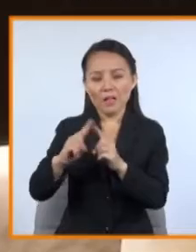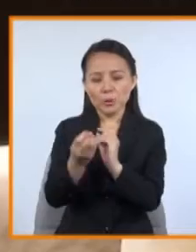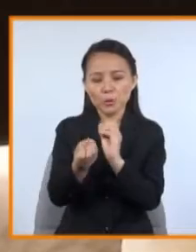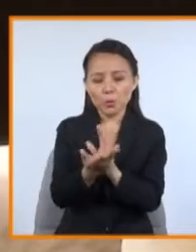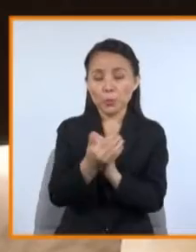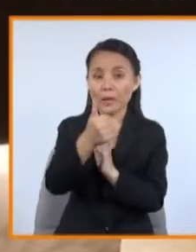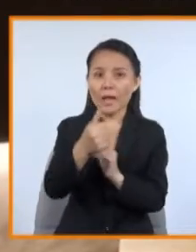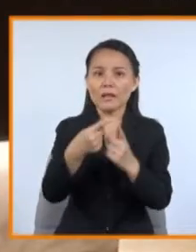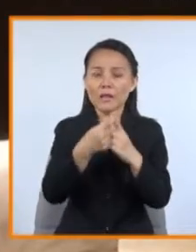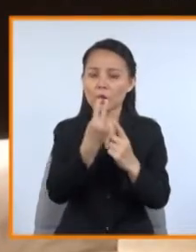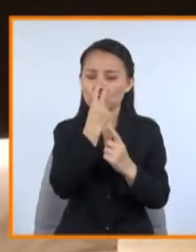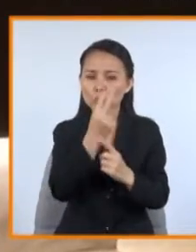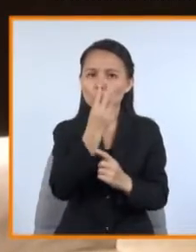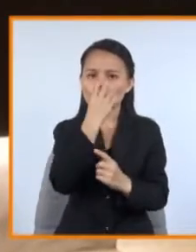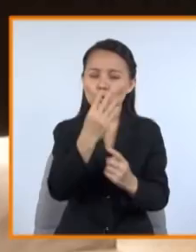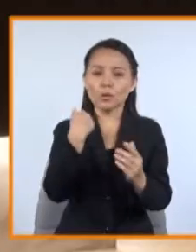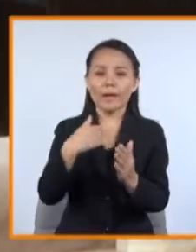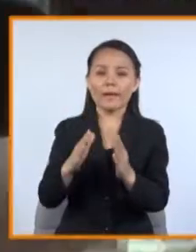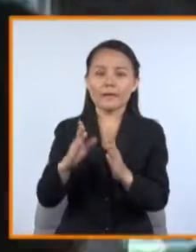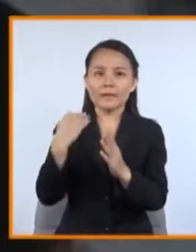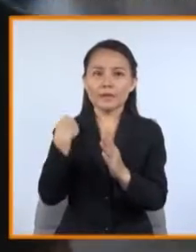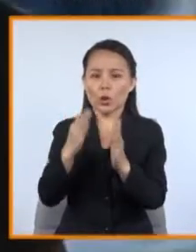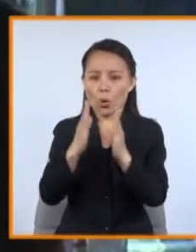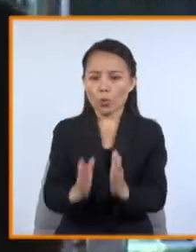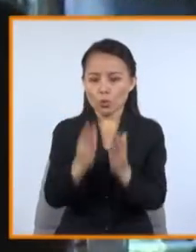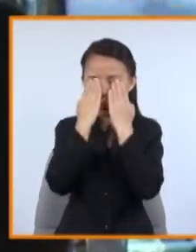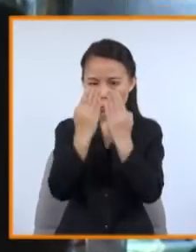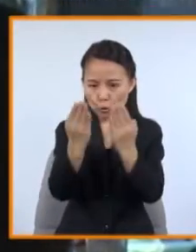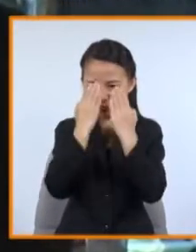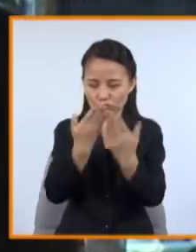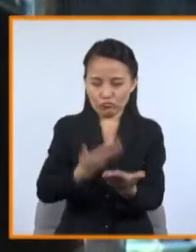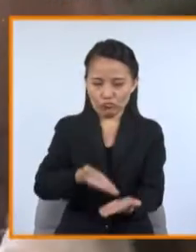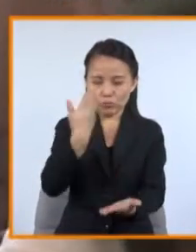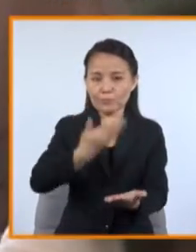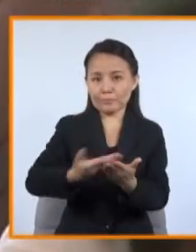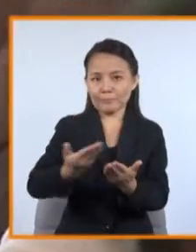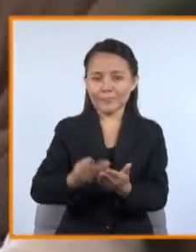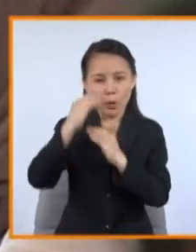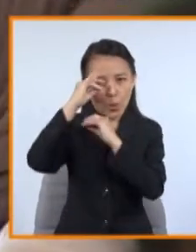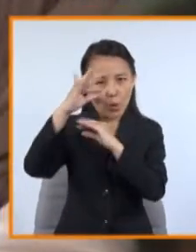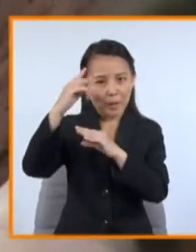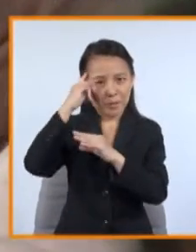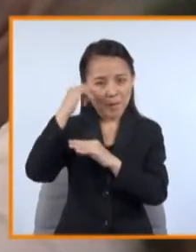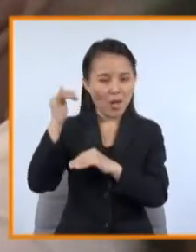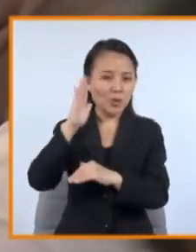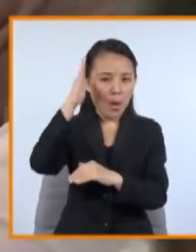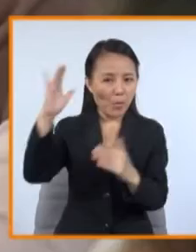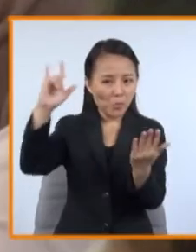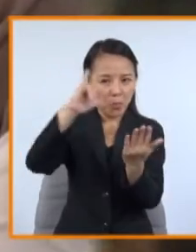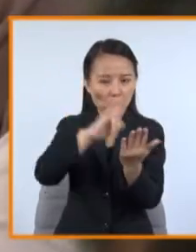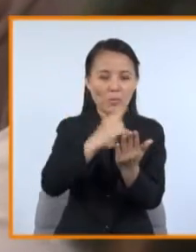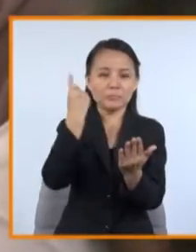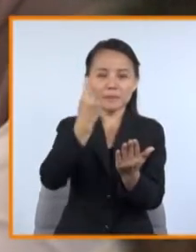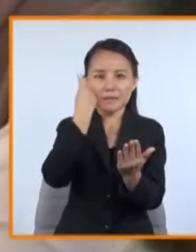เมื่อหันกลับมามองตลาดตะวันออกกลางกลับมีกำลังซื้อแข็งแกร่งเป็นความหวังใหม่สำหรับการท่องเที่ยวจากผลสำคัญ